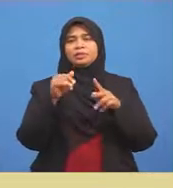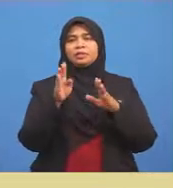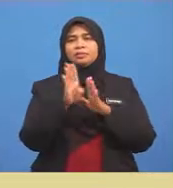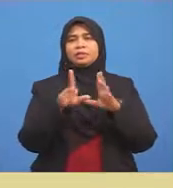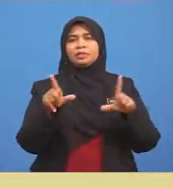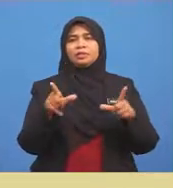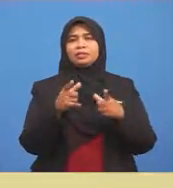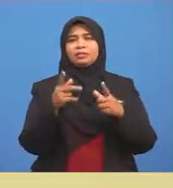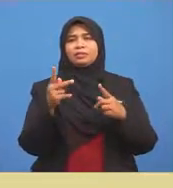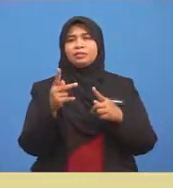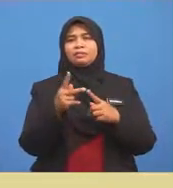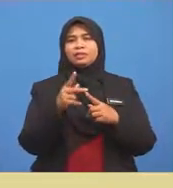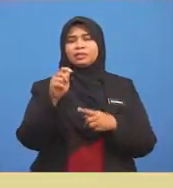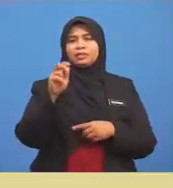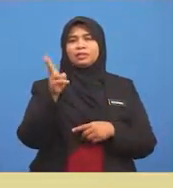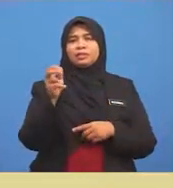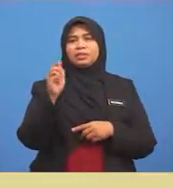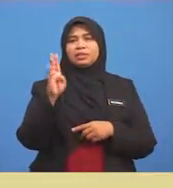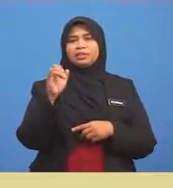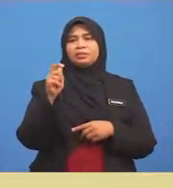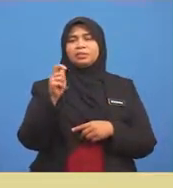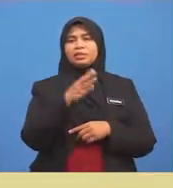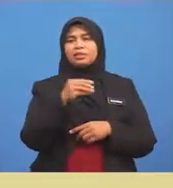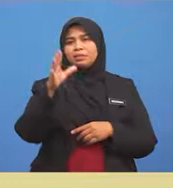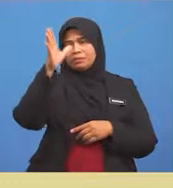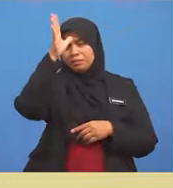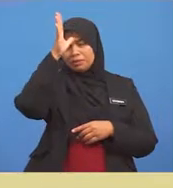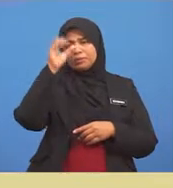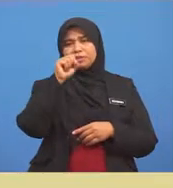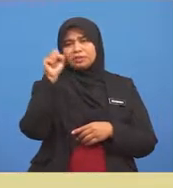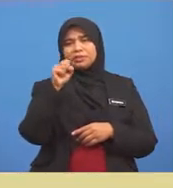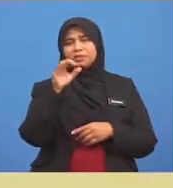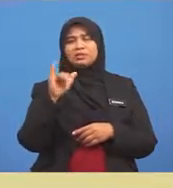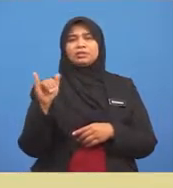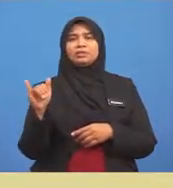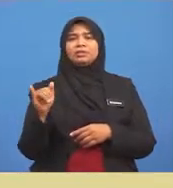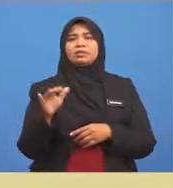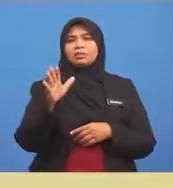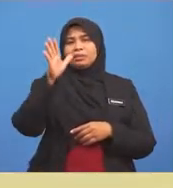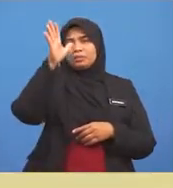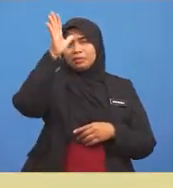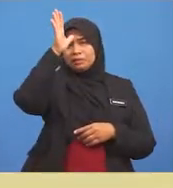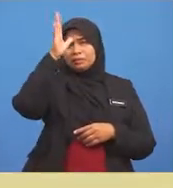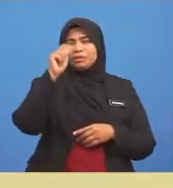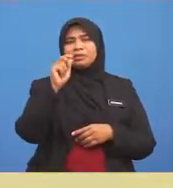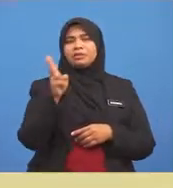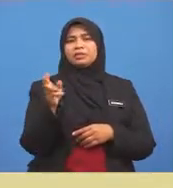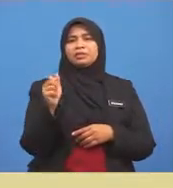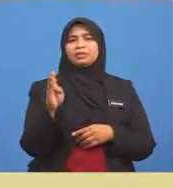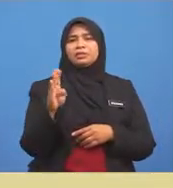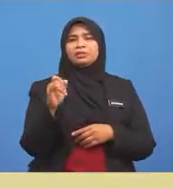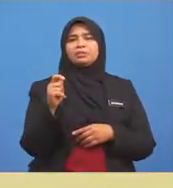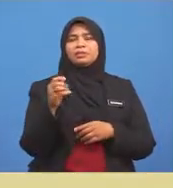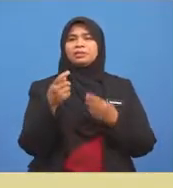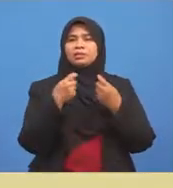kepada Thabit bin Rifa'ah dan bapa saudaranya. Bapa Thabit iaitu Rifa'ah telah